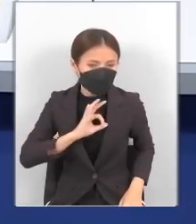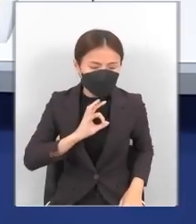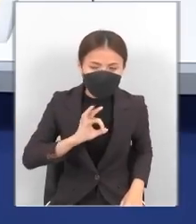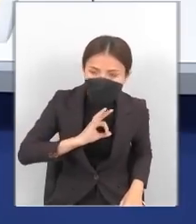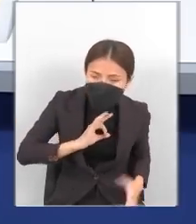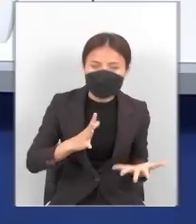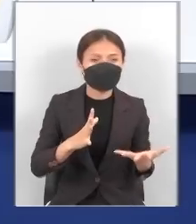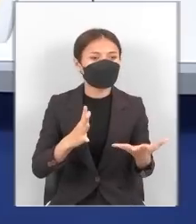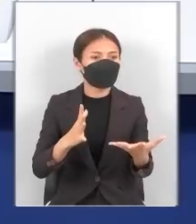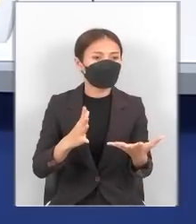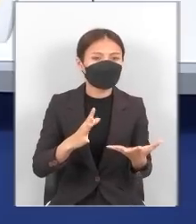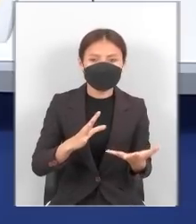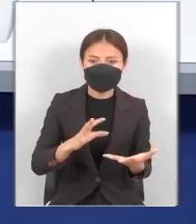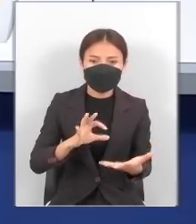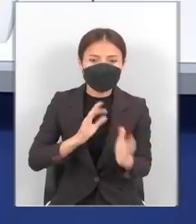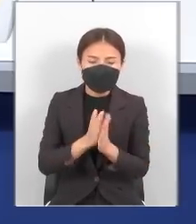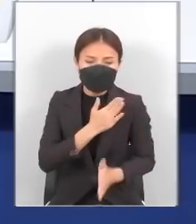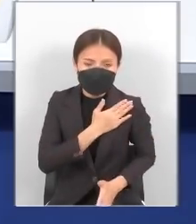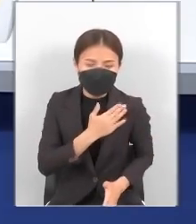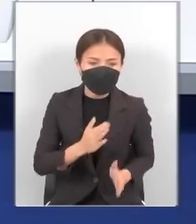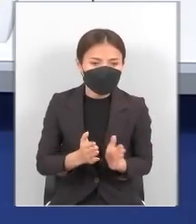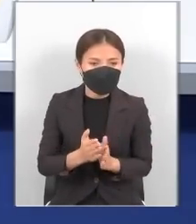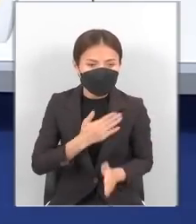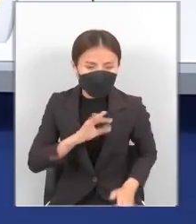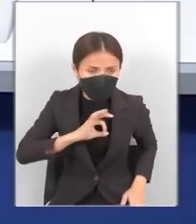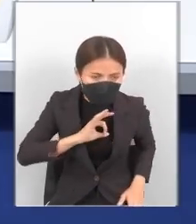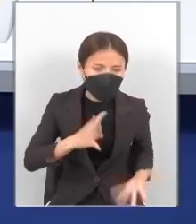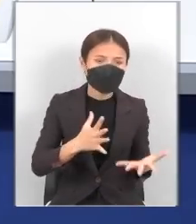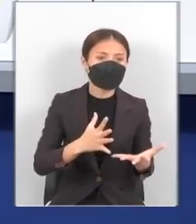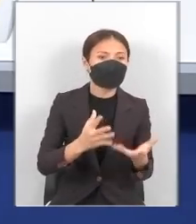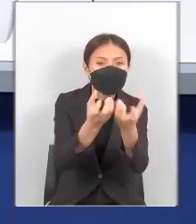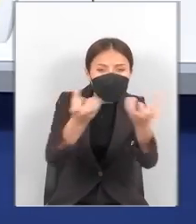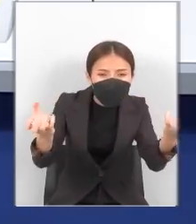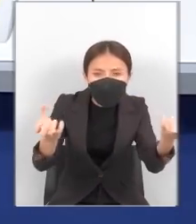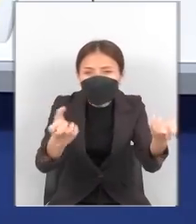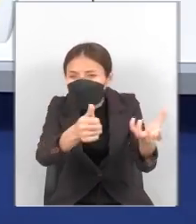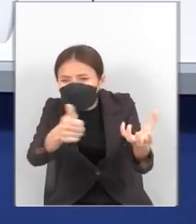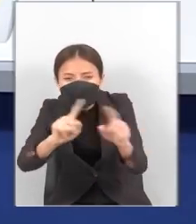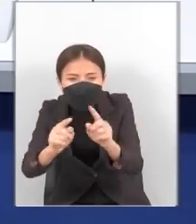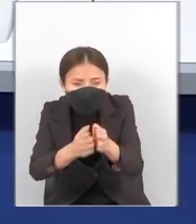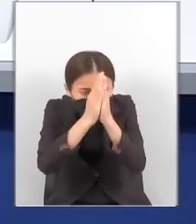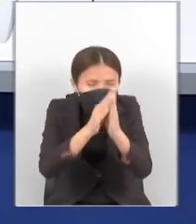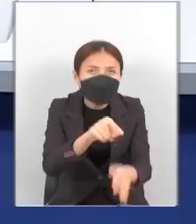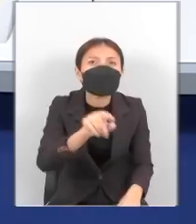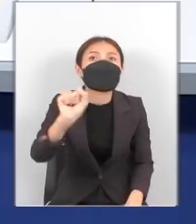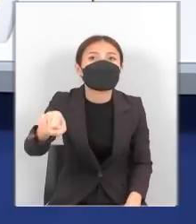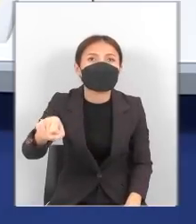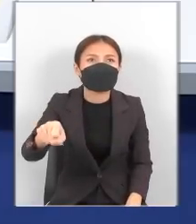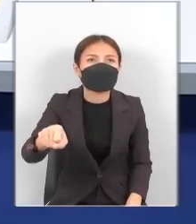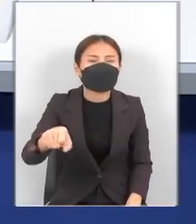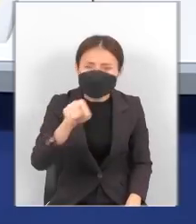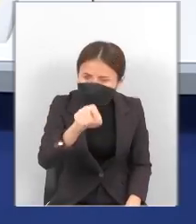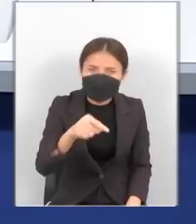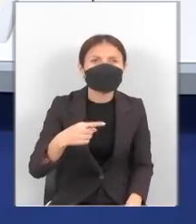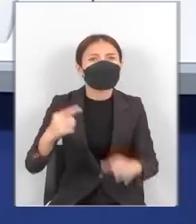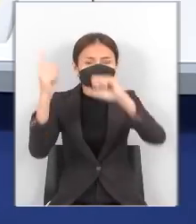จากไหนและเป็นอะไร ถูกต้องตาแล้ววันนี้ที่มันมีข่าวลักษณะแบบนี้เยอะๆโอเคบั่นทอนจิตใจจริงแต่อย่างน้อยเราจะได้เปิดสติปัญญาด้วยพ